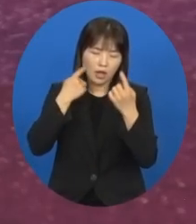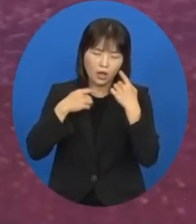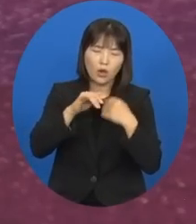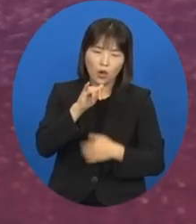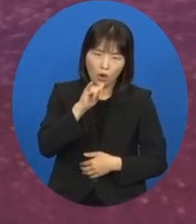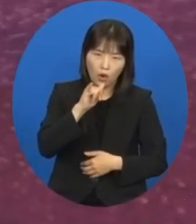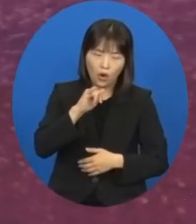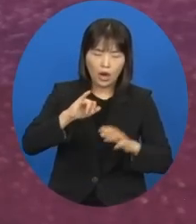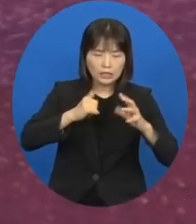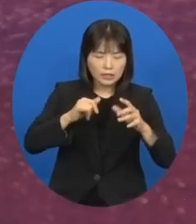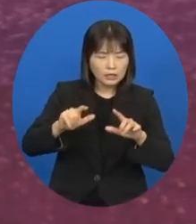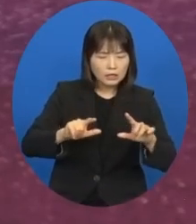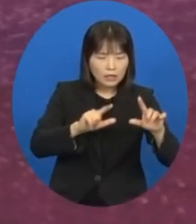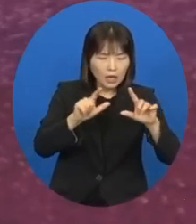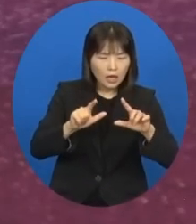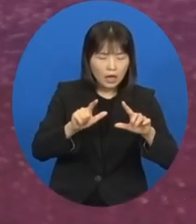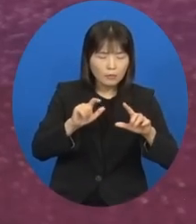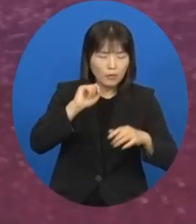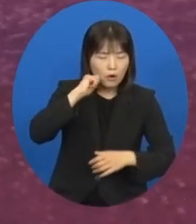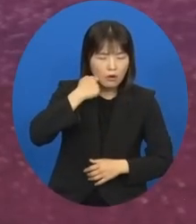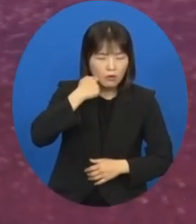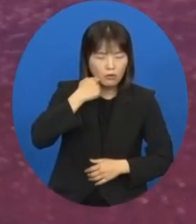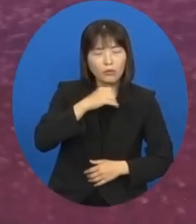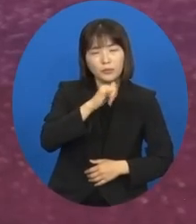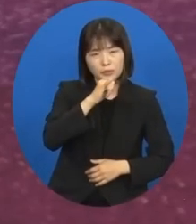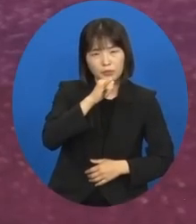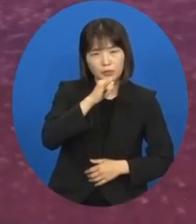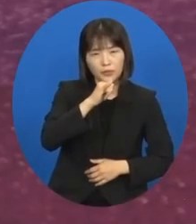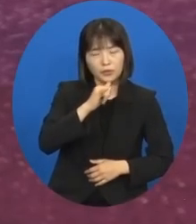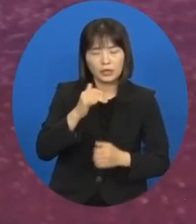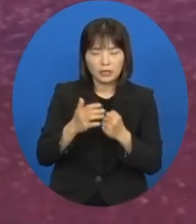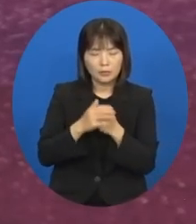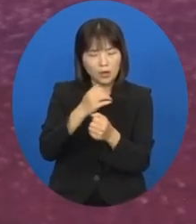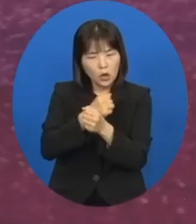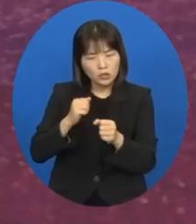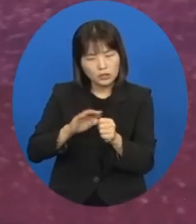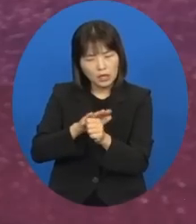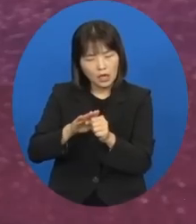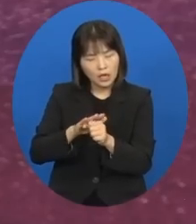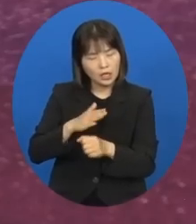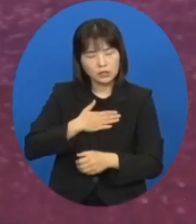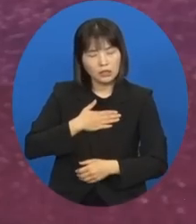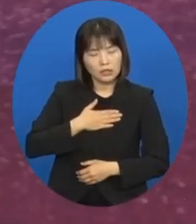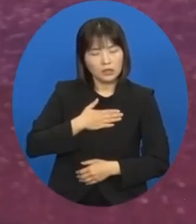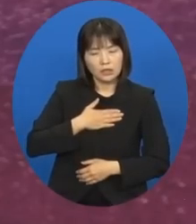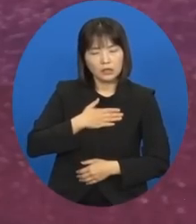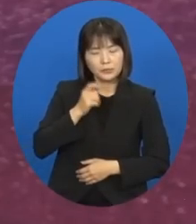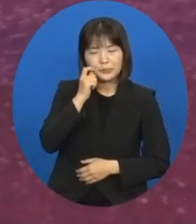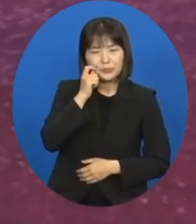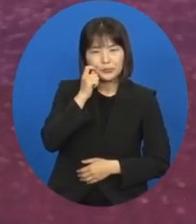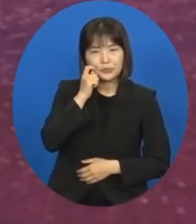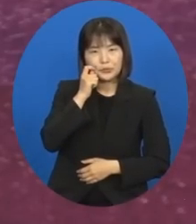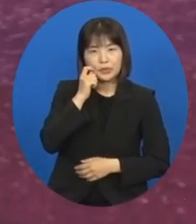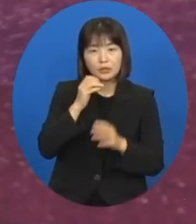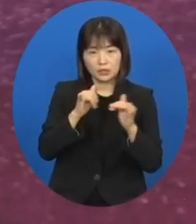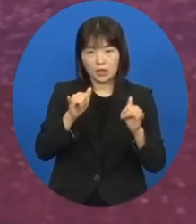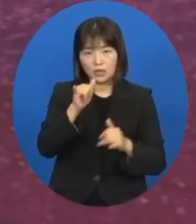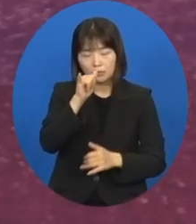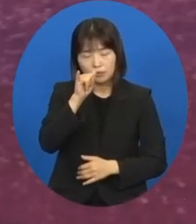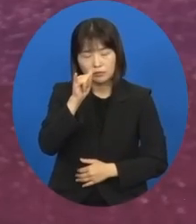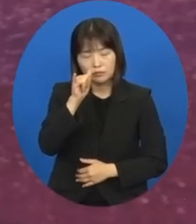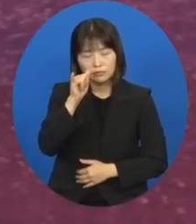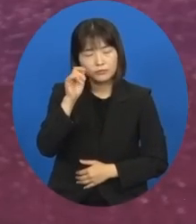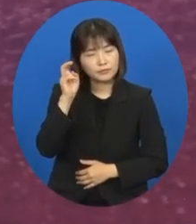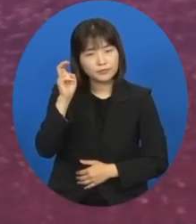세상에 살면 당한 어려움이 있어요 그래서 용서와 사랑은 저는 할 수 없어요 하시는 분들이 혹 계실지